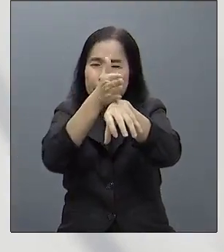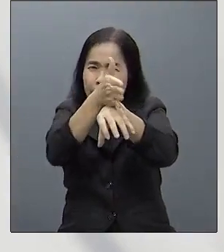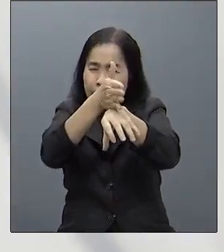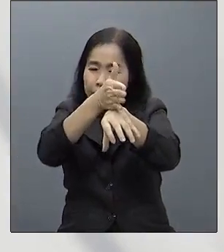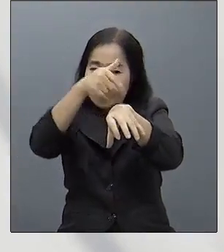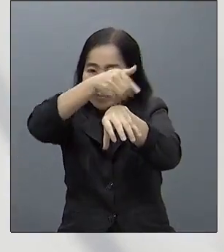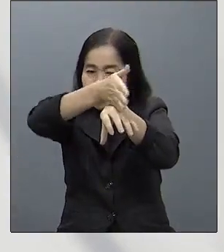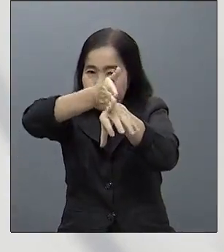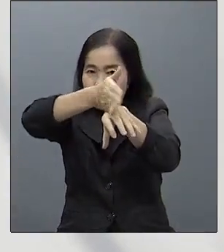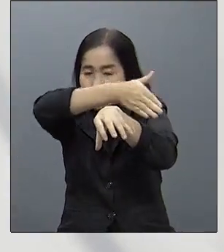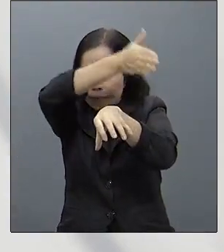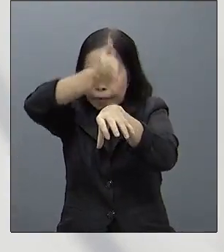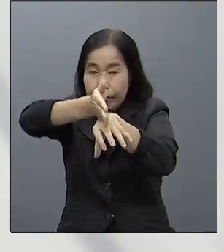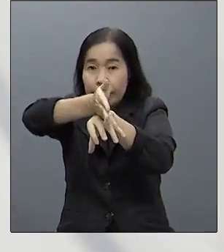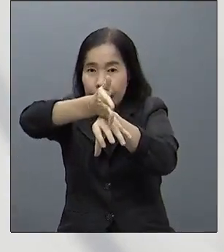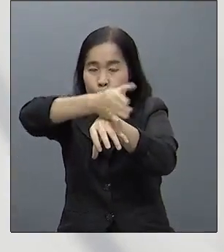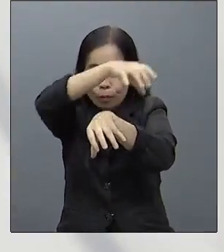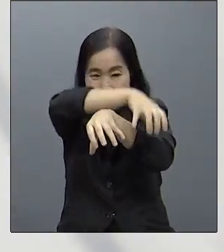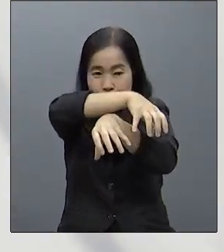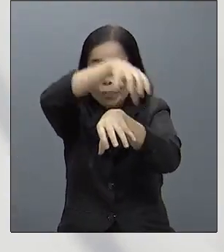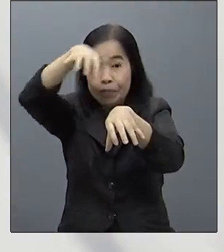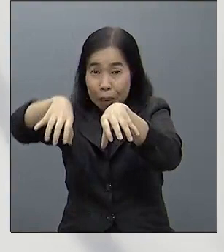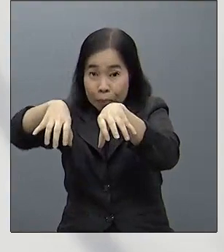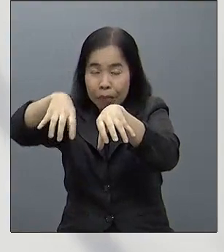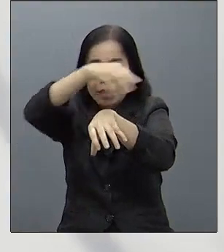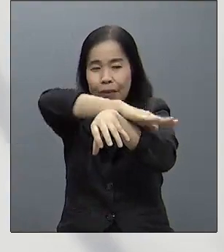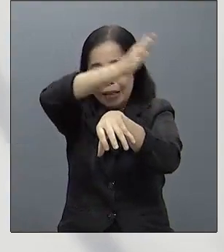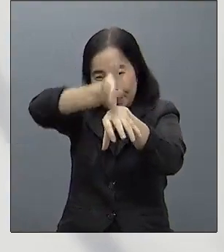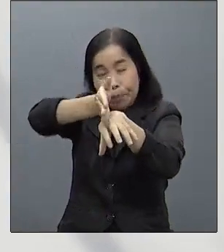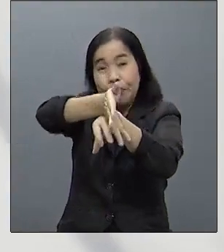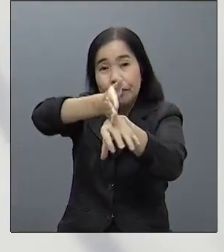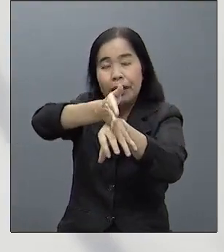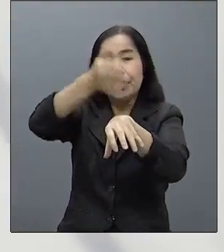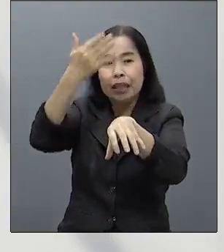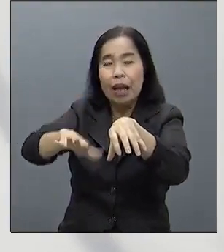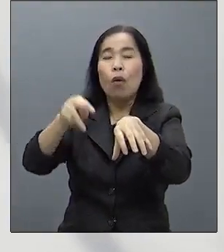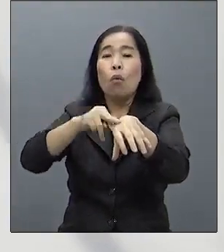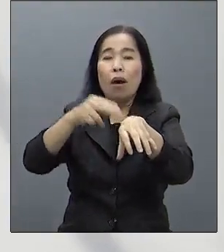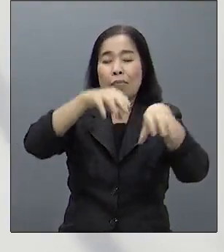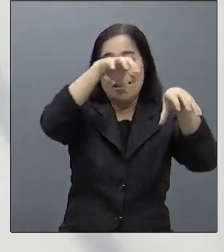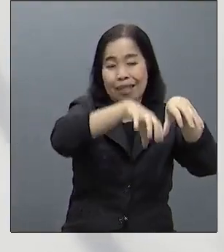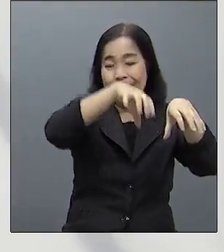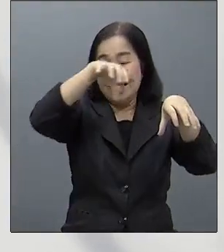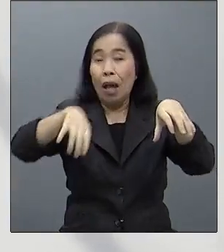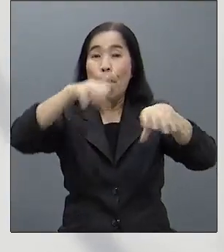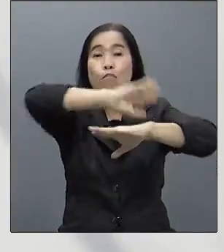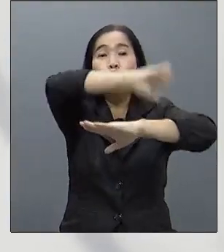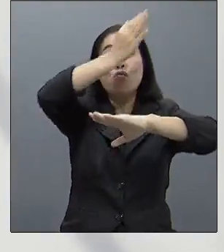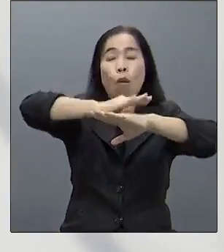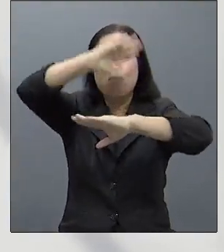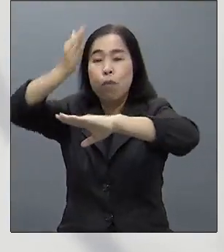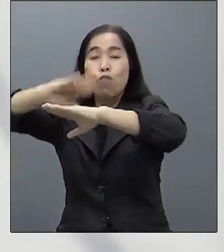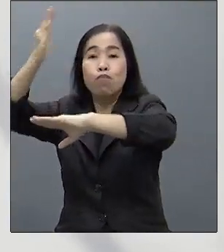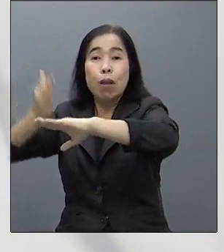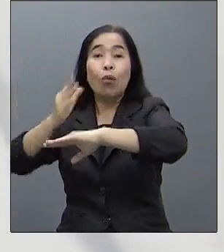ลามไปยังเขาแหลมนะคะแต่ตรงฝั่งเขาตะแบกเนี่ยก็มีไฟอีกจุดหนึ่งเท่ากับว่า3แนวเขาที่บริเวณนั้นเนี่ยค่ะมีไฟอ